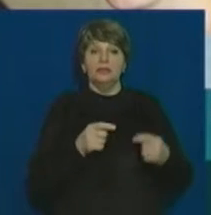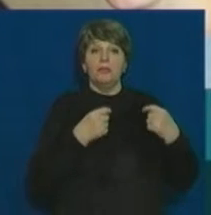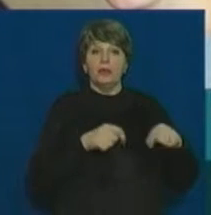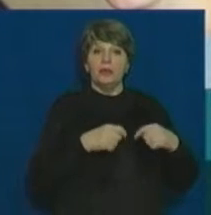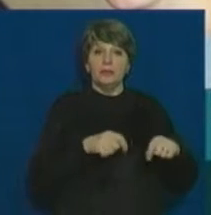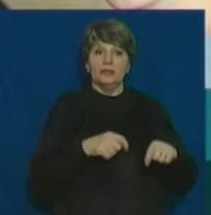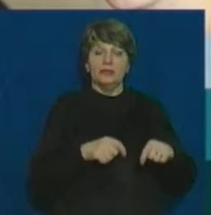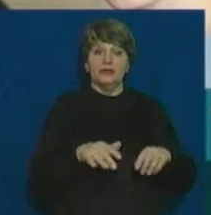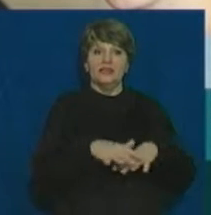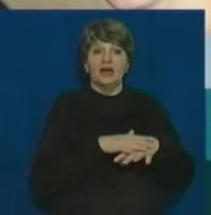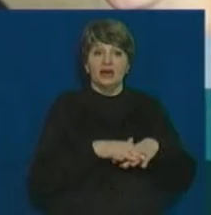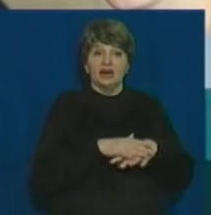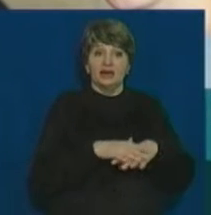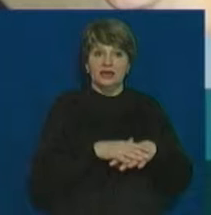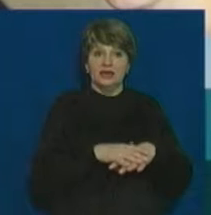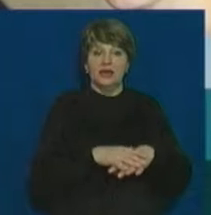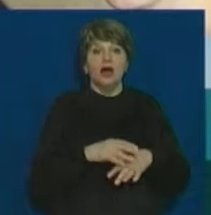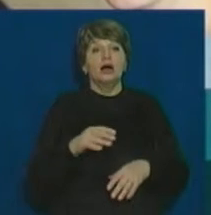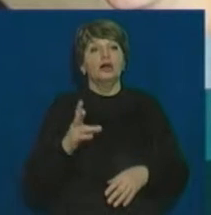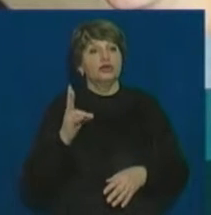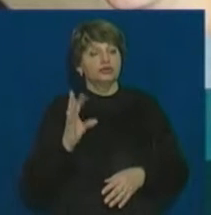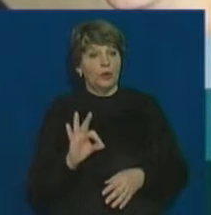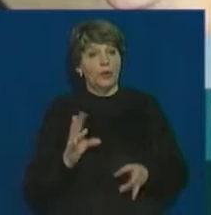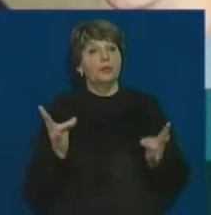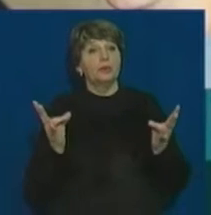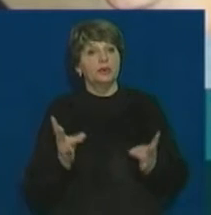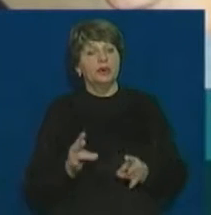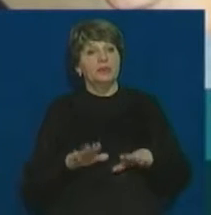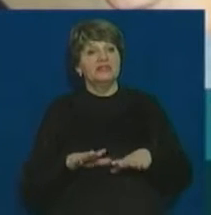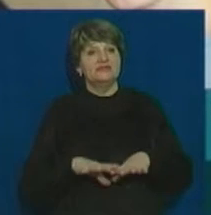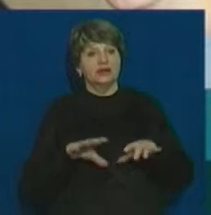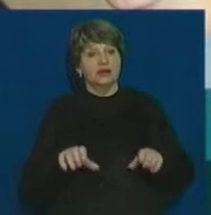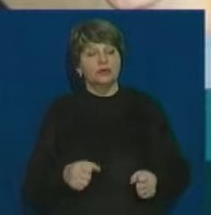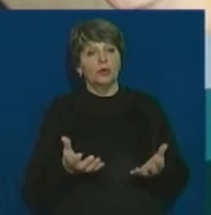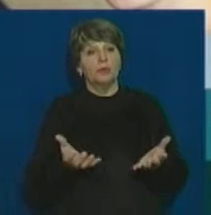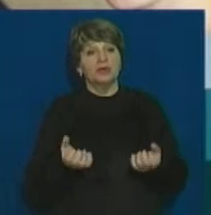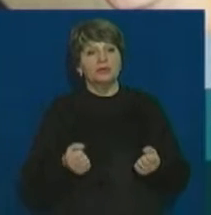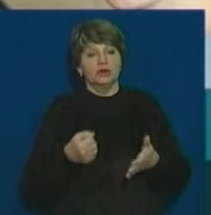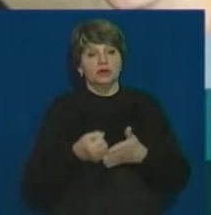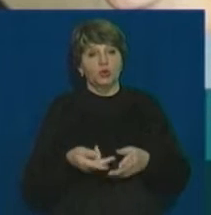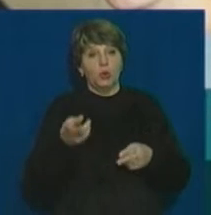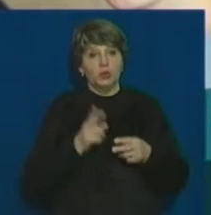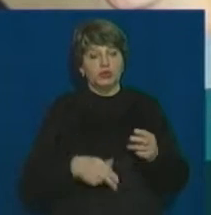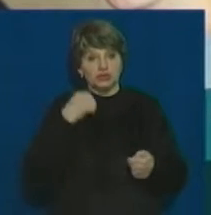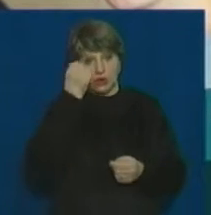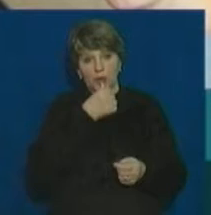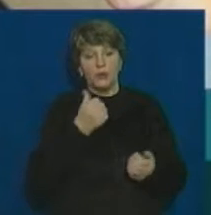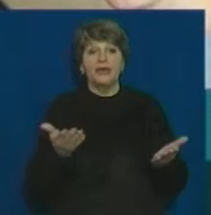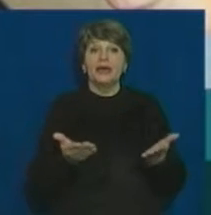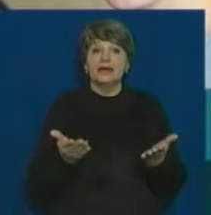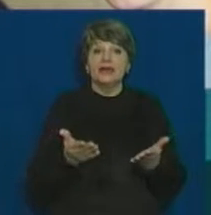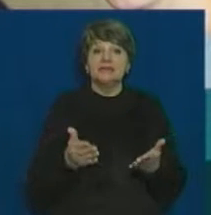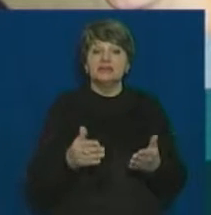на ярмарку. Однак потрібно все-таки міськвиконкому приймати до кінця року вольове рішення, де бути